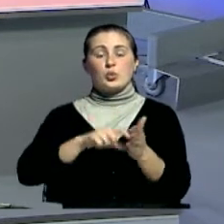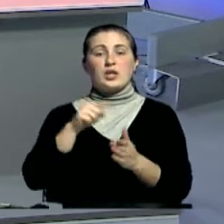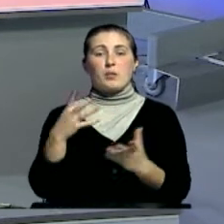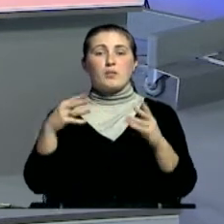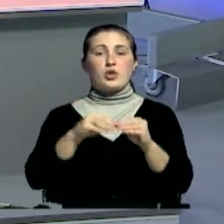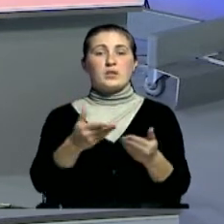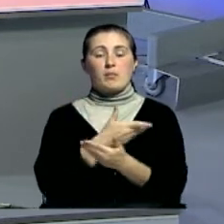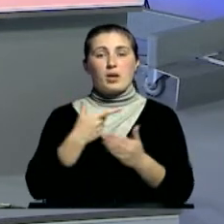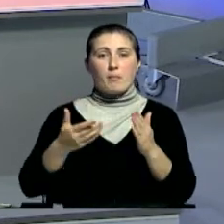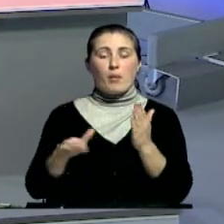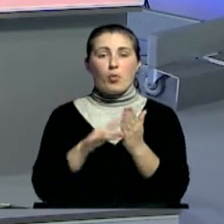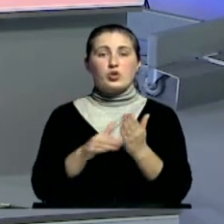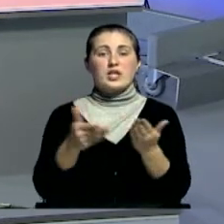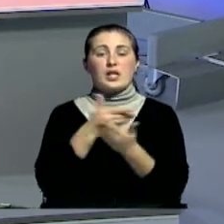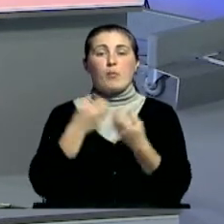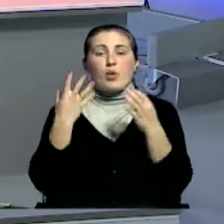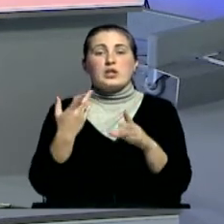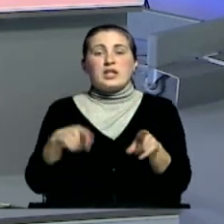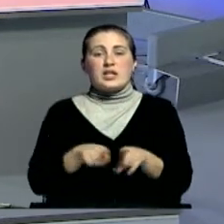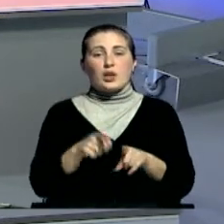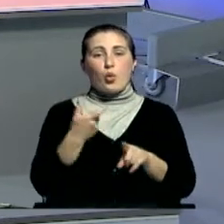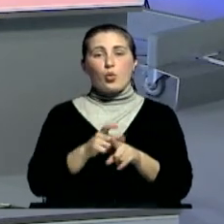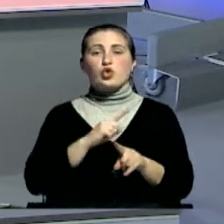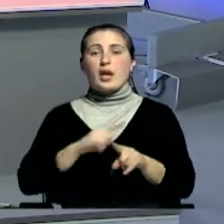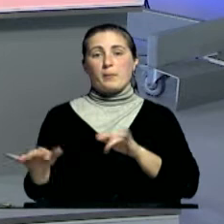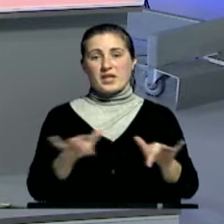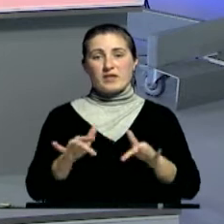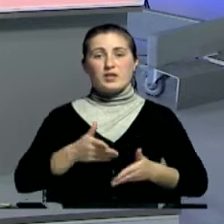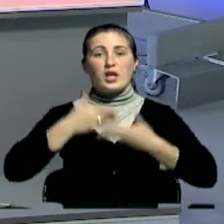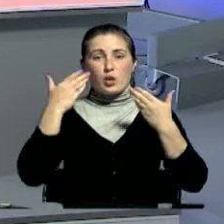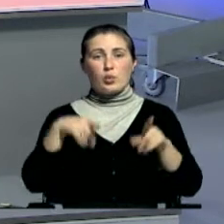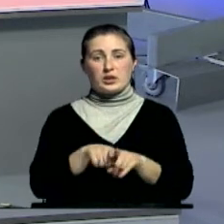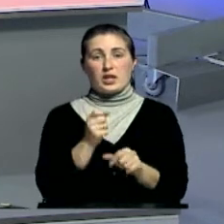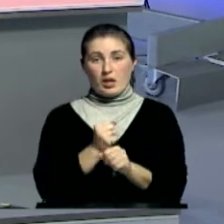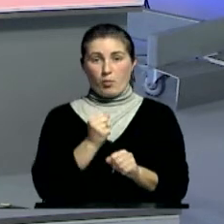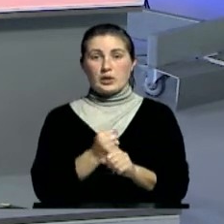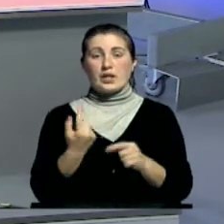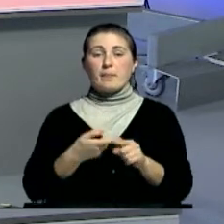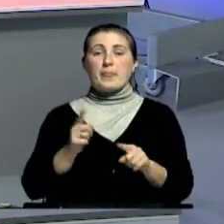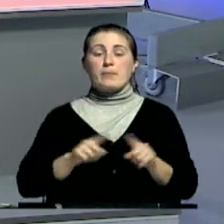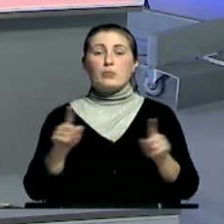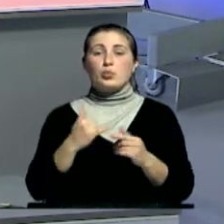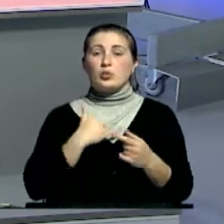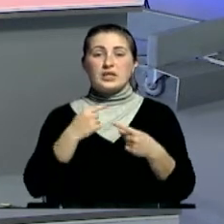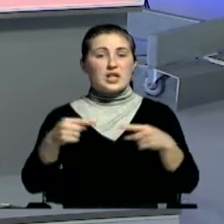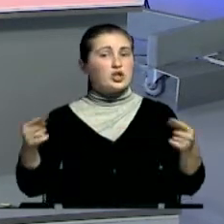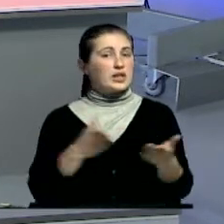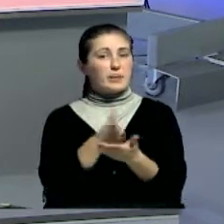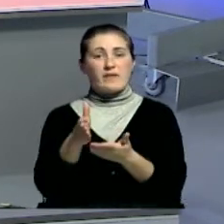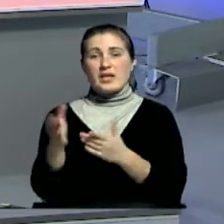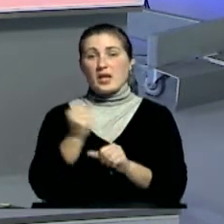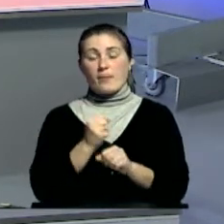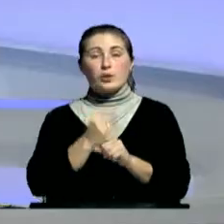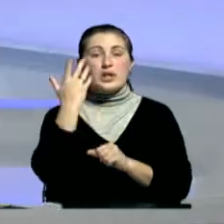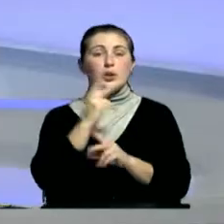мы, помощники. Нам просто так очень оперативно, нам конечно легко так работать, потому что у нас различные направления работы, и